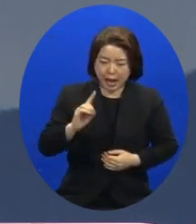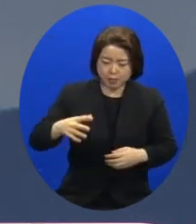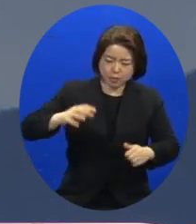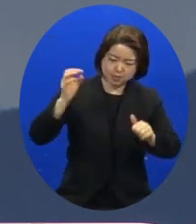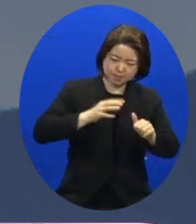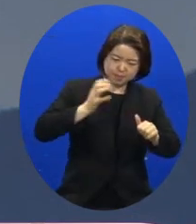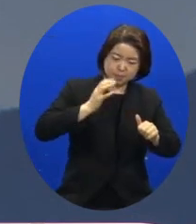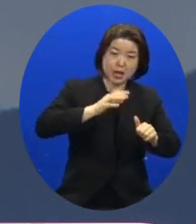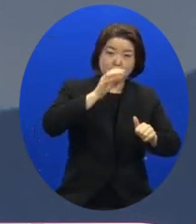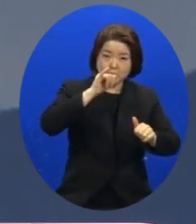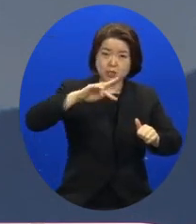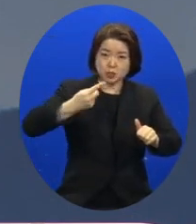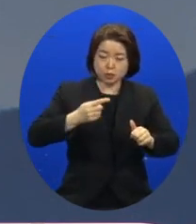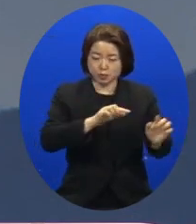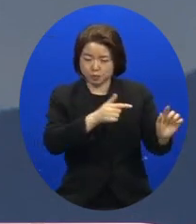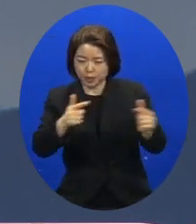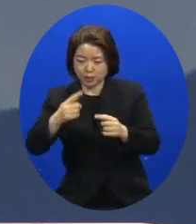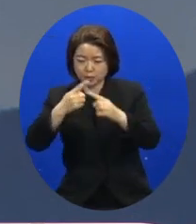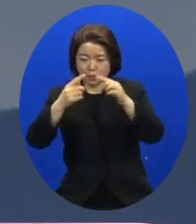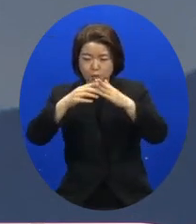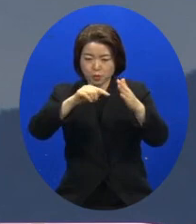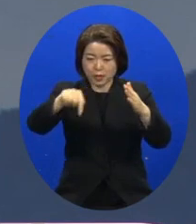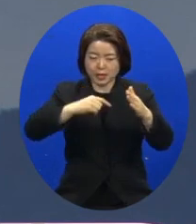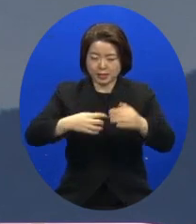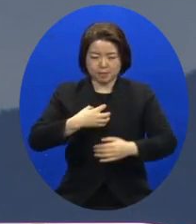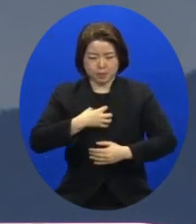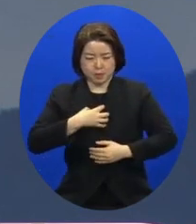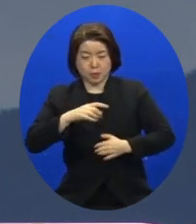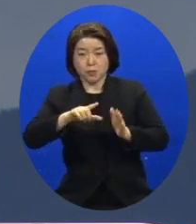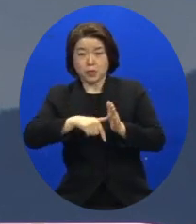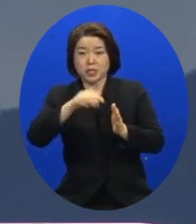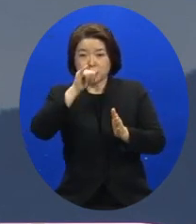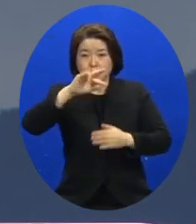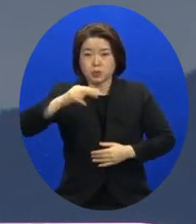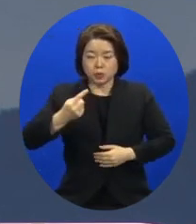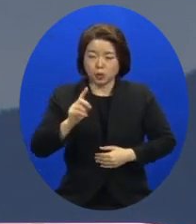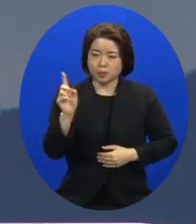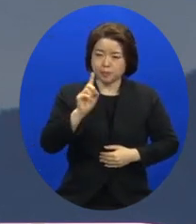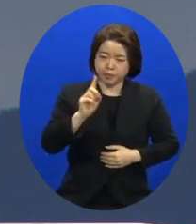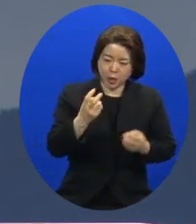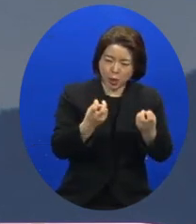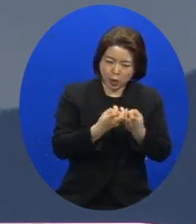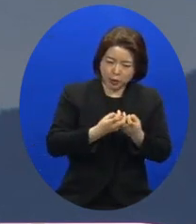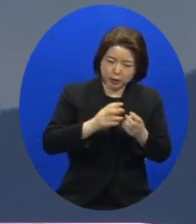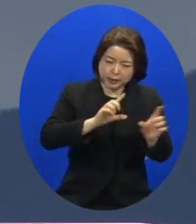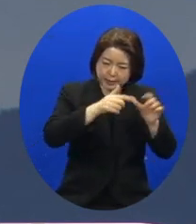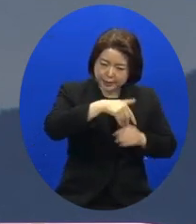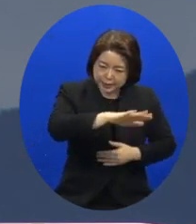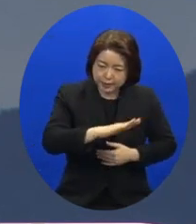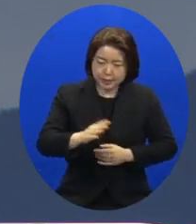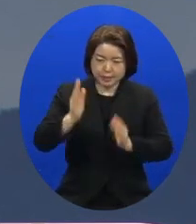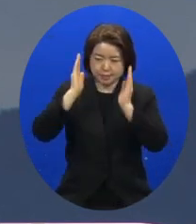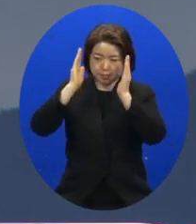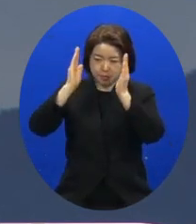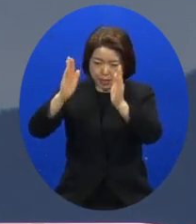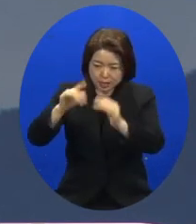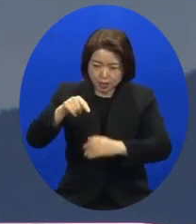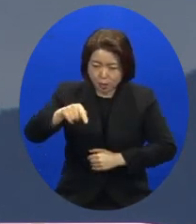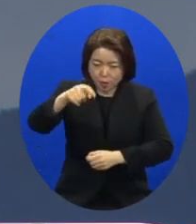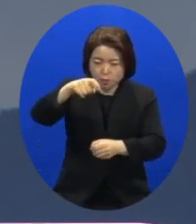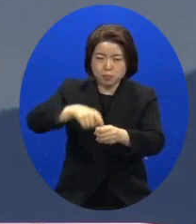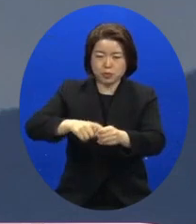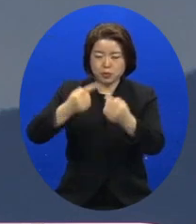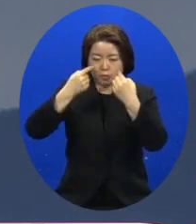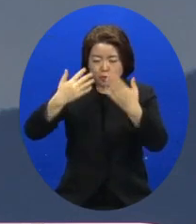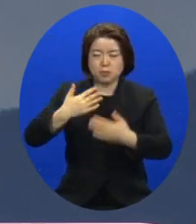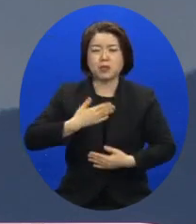오고 여러 가지 교회 위기가 와도 어떻게 살아야 될지, 어떻게 가야 될지를 분명히 알았기 때문에